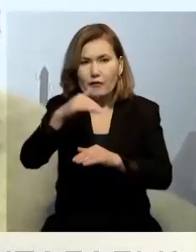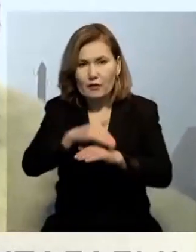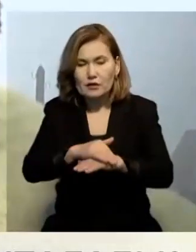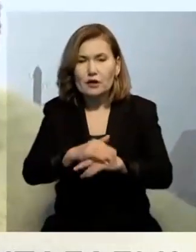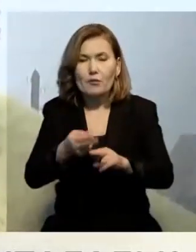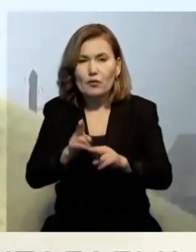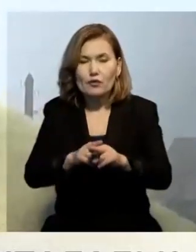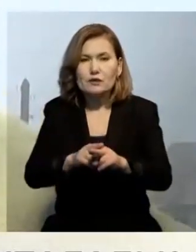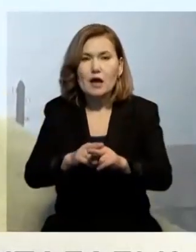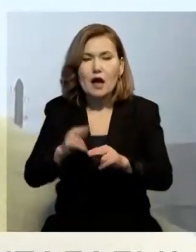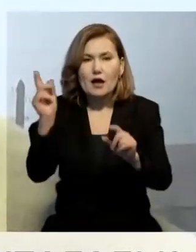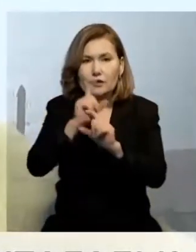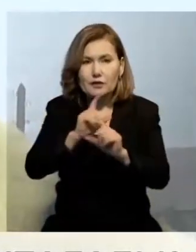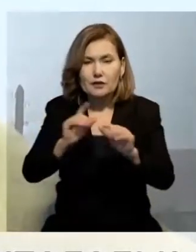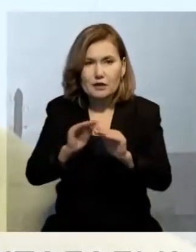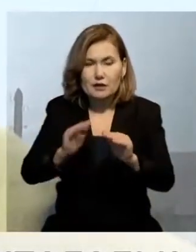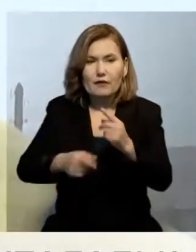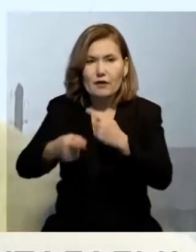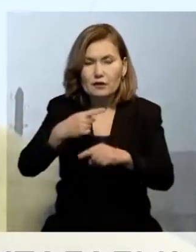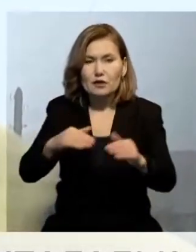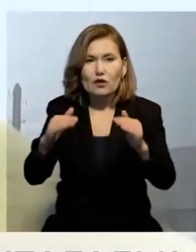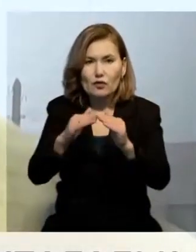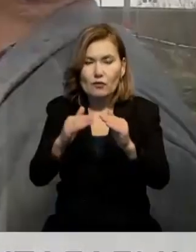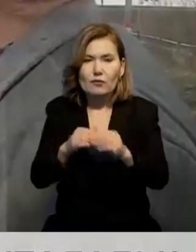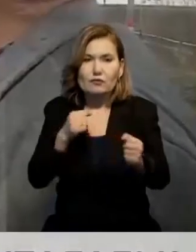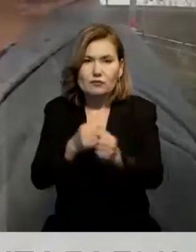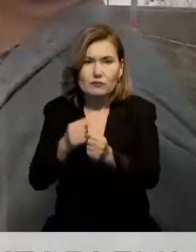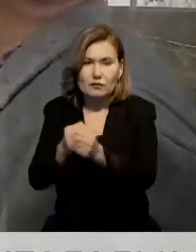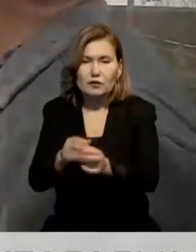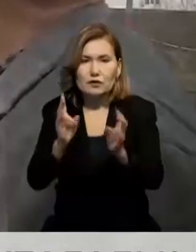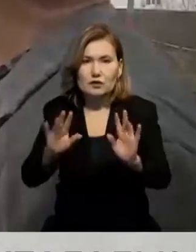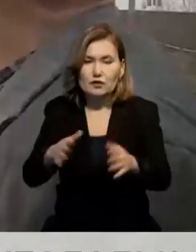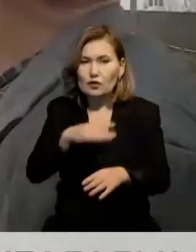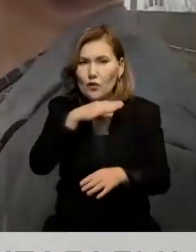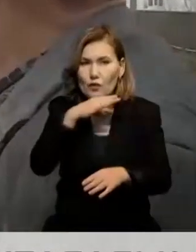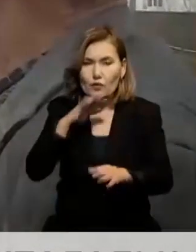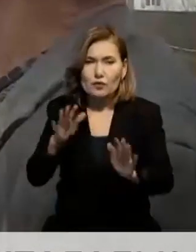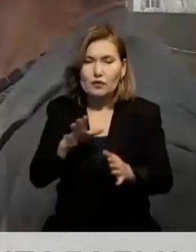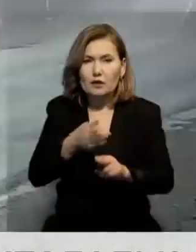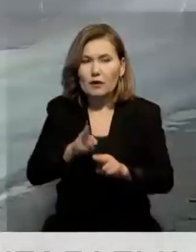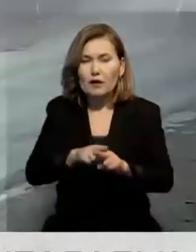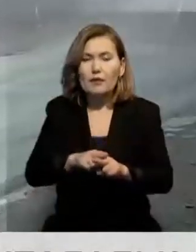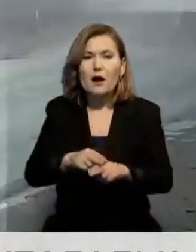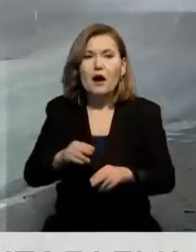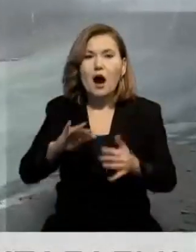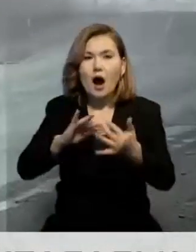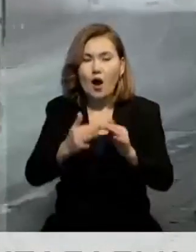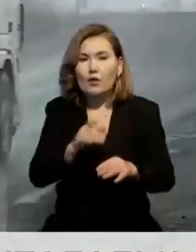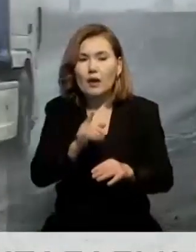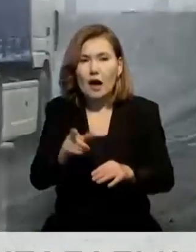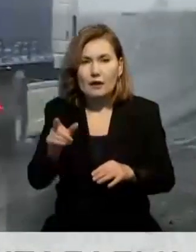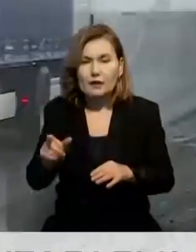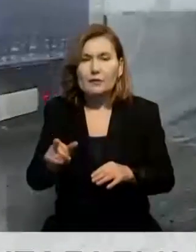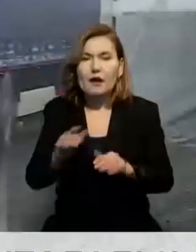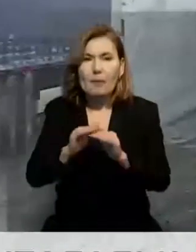батпаған кезде келеді олар. Сол апасыны да кішкене. Ауыл тұрғындары баланың қауіпсіздігіне алаңдайды, сондықтан мектепке өздері